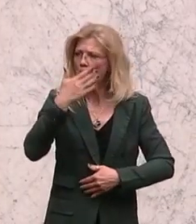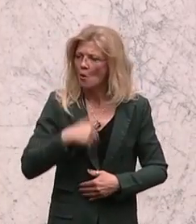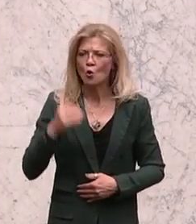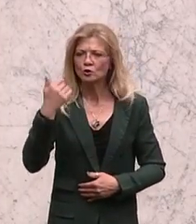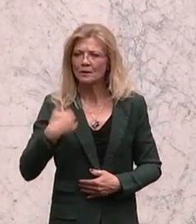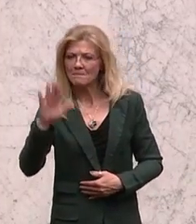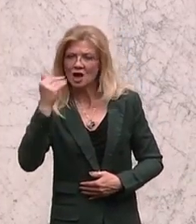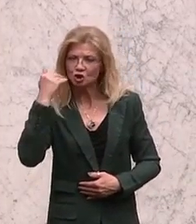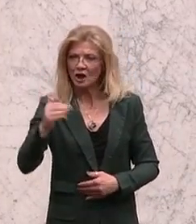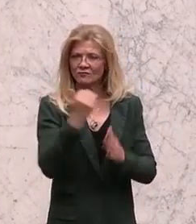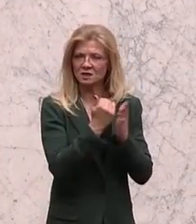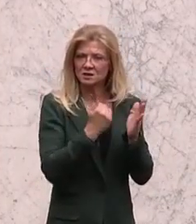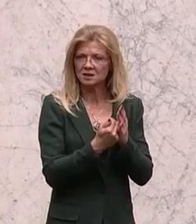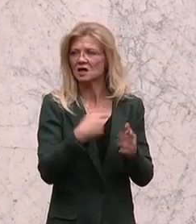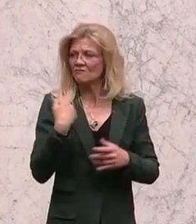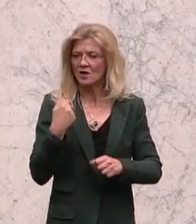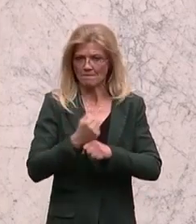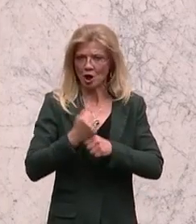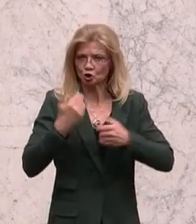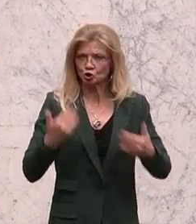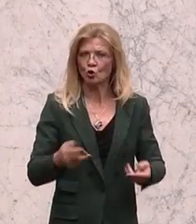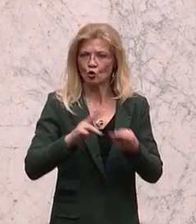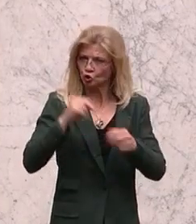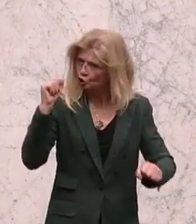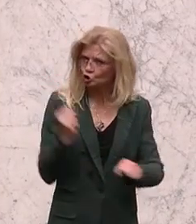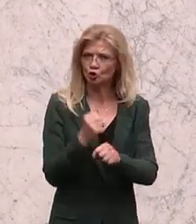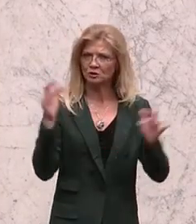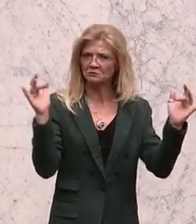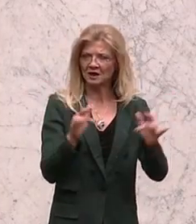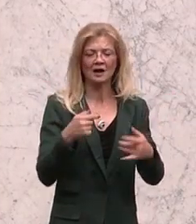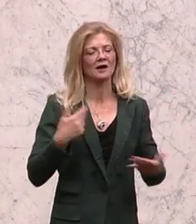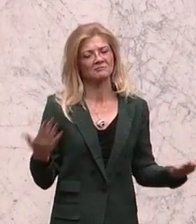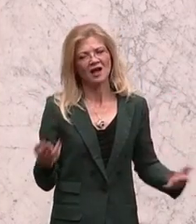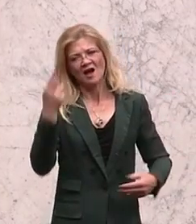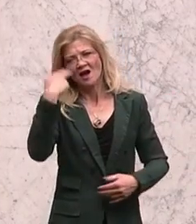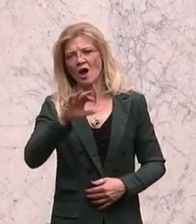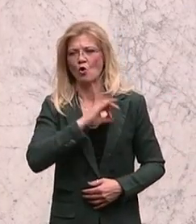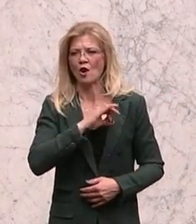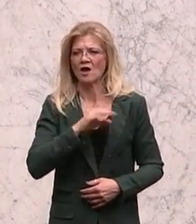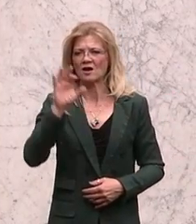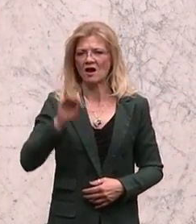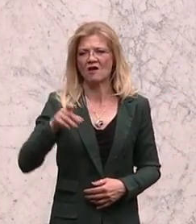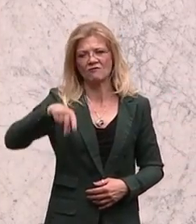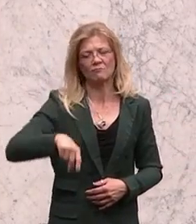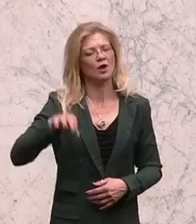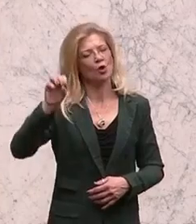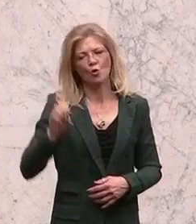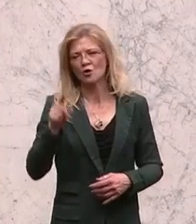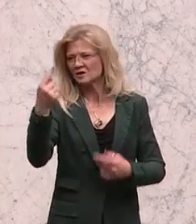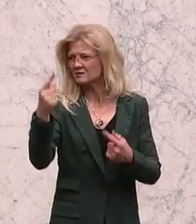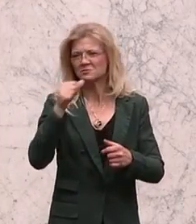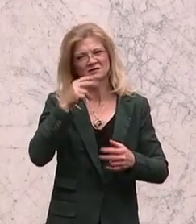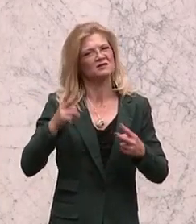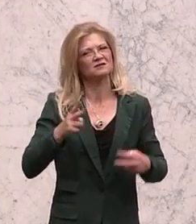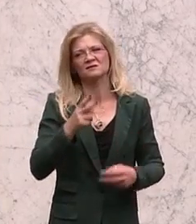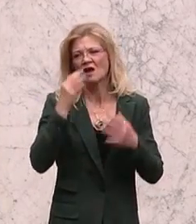Sie stimmen trotzdem dagegen. Sie sind unehrlich, Herr Kollege von der FPÖ. Sie sollten hier wirklich einmal zustimmen, wenn es notwendig